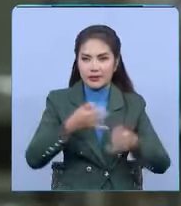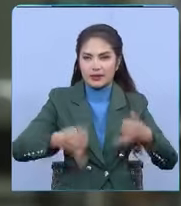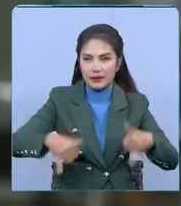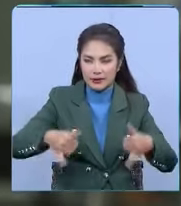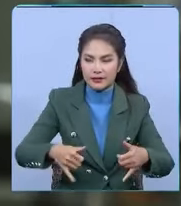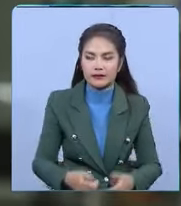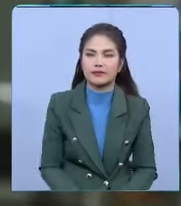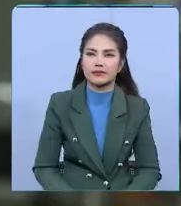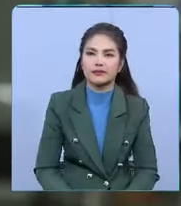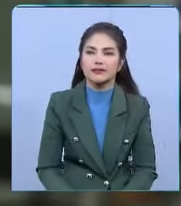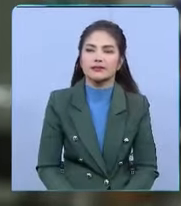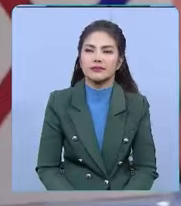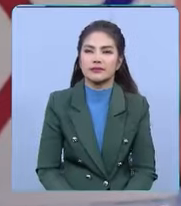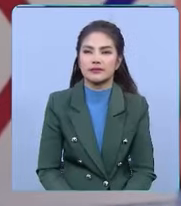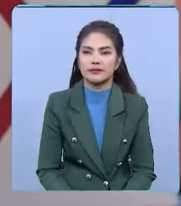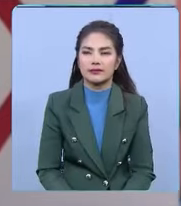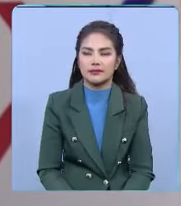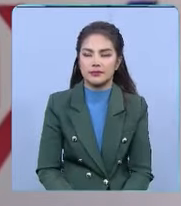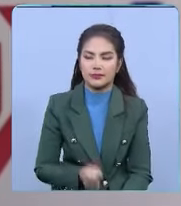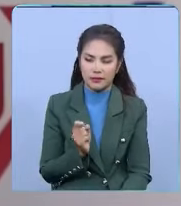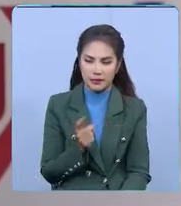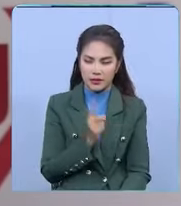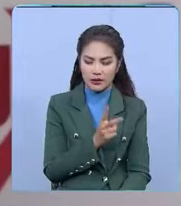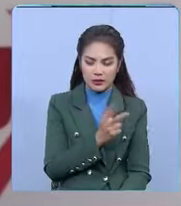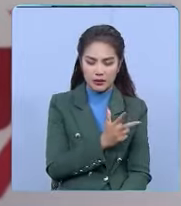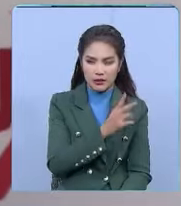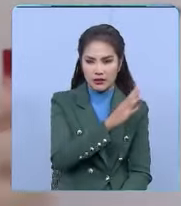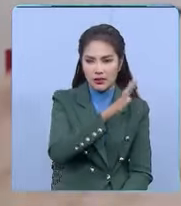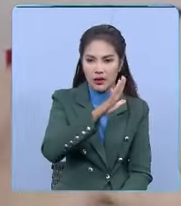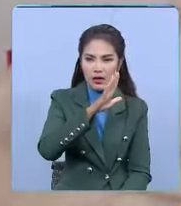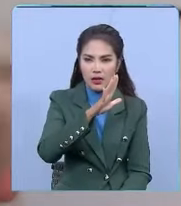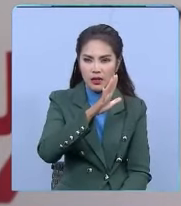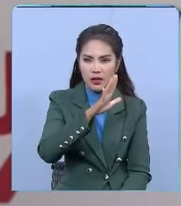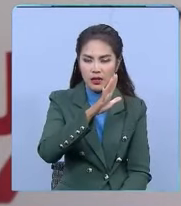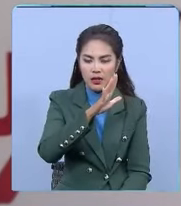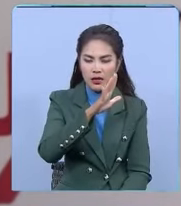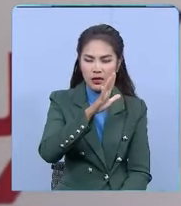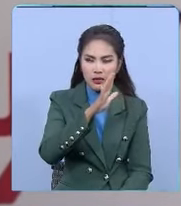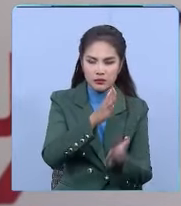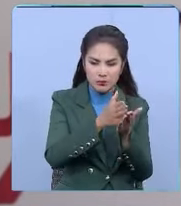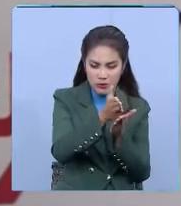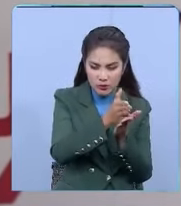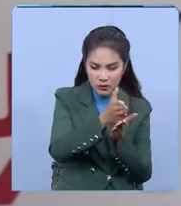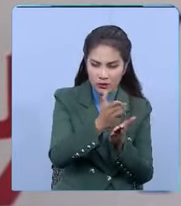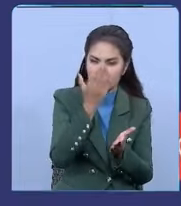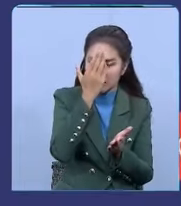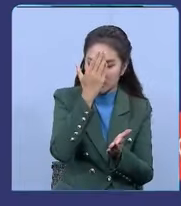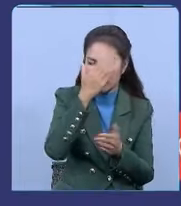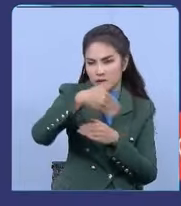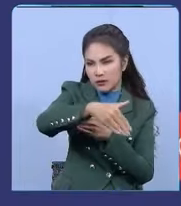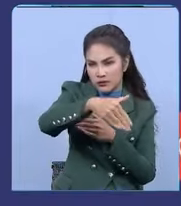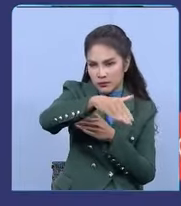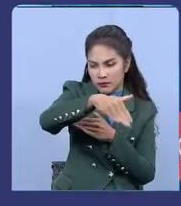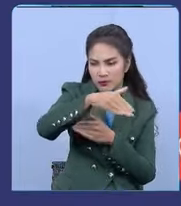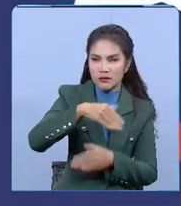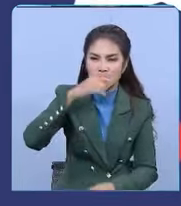มนี้เนี่ยเดี๋ยวผมขออธิบายนิดนึงครับเราเห็นตัวเลขอยู่นะฮะ1 2 3 4 5เนี่ยมันเป็นหมวดครับซึ่งอยู่ด้านหน้าจะมีหมวดที่เกี่ยวกับประเทศไ